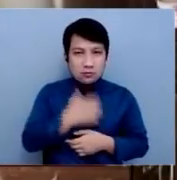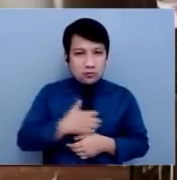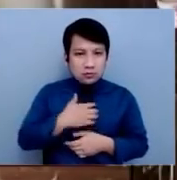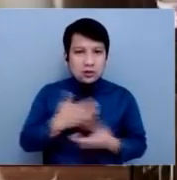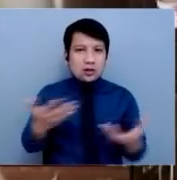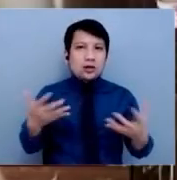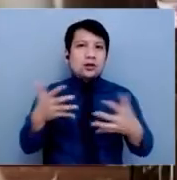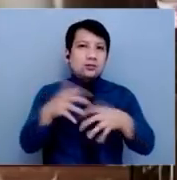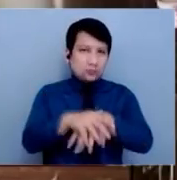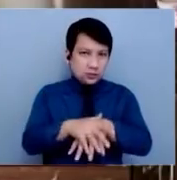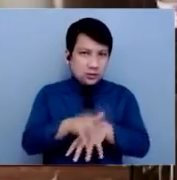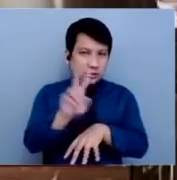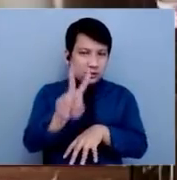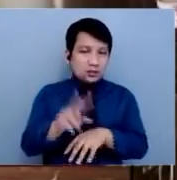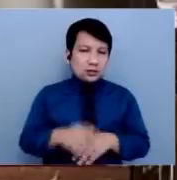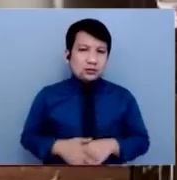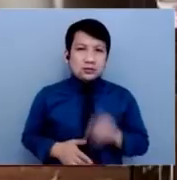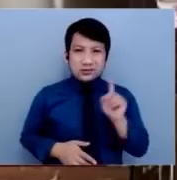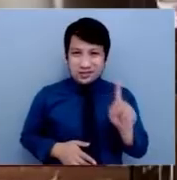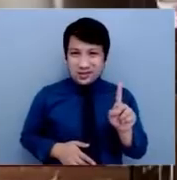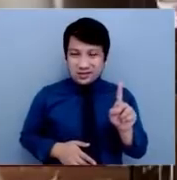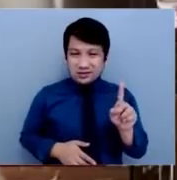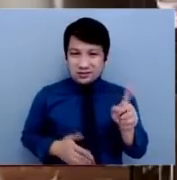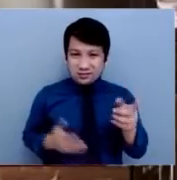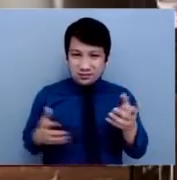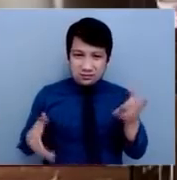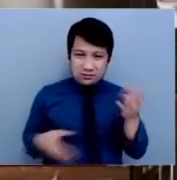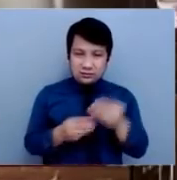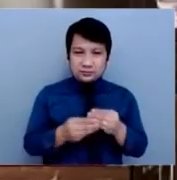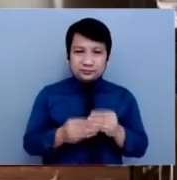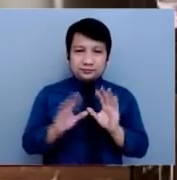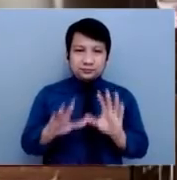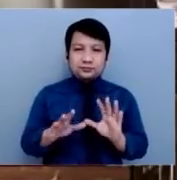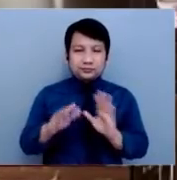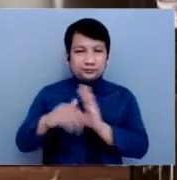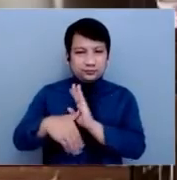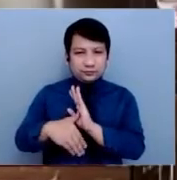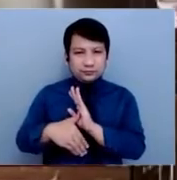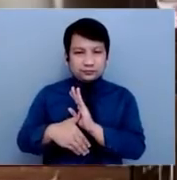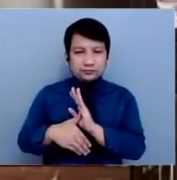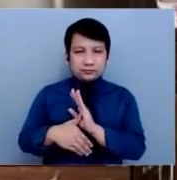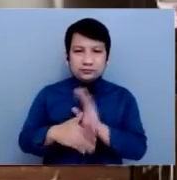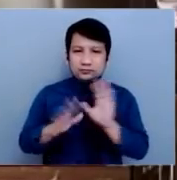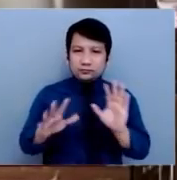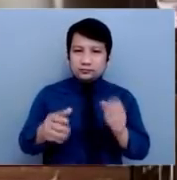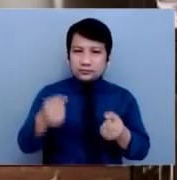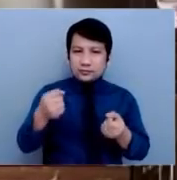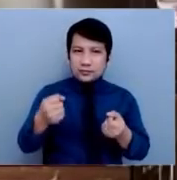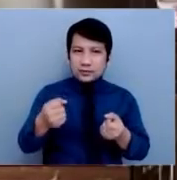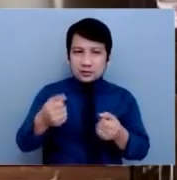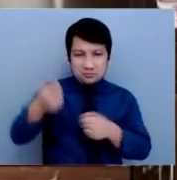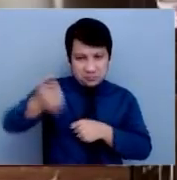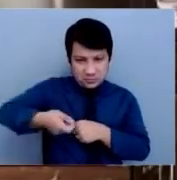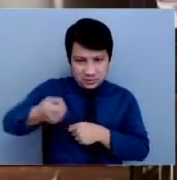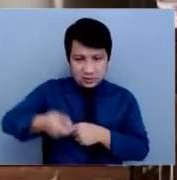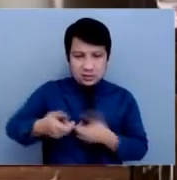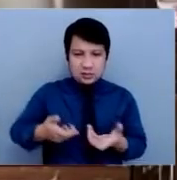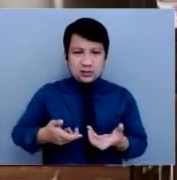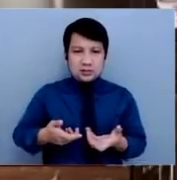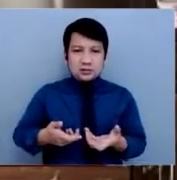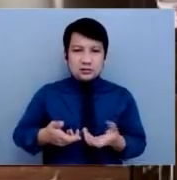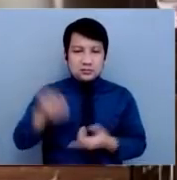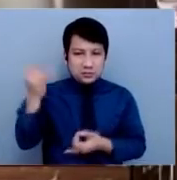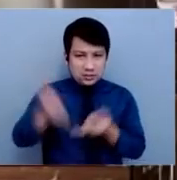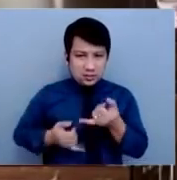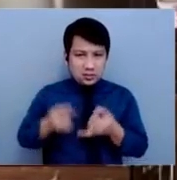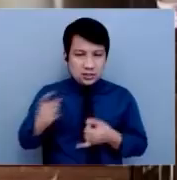yung dalawang ground sa isang petisyon. Pero ni-relax ng COMELEC yung rules at sinabing didinggin pa rin namin, pero sa huli